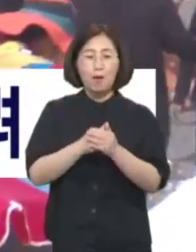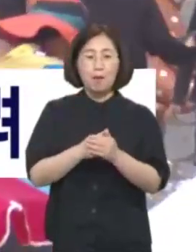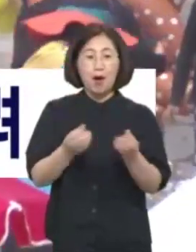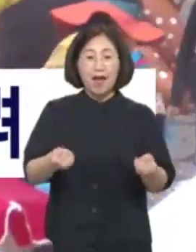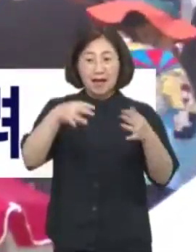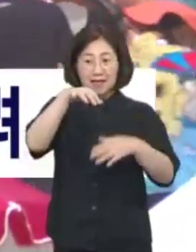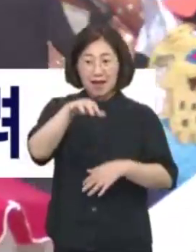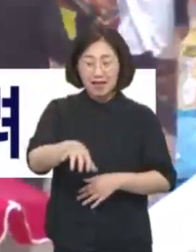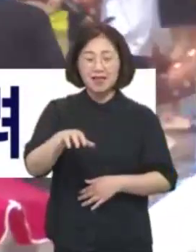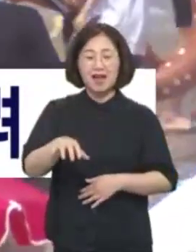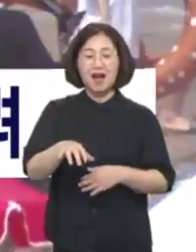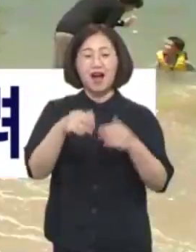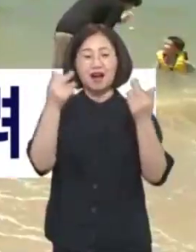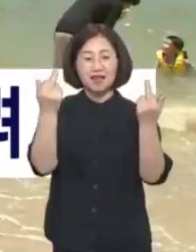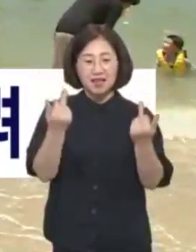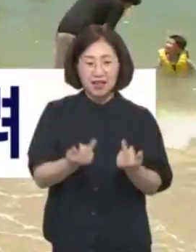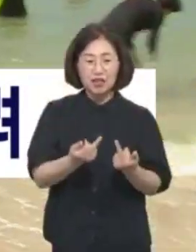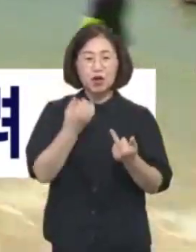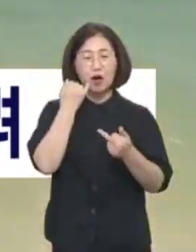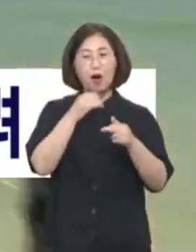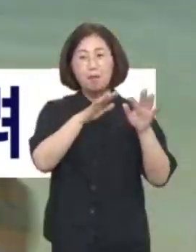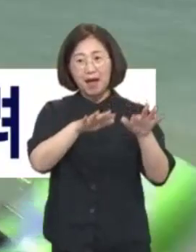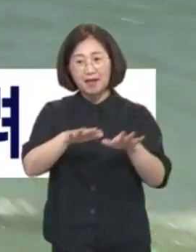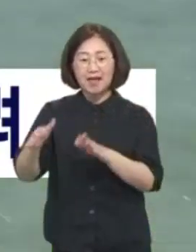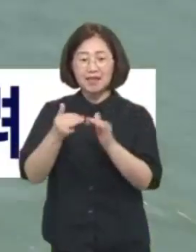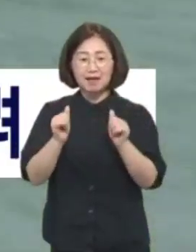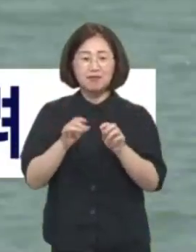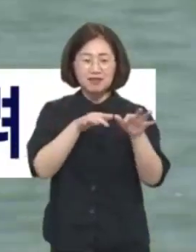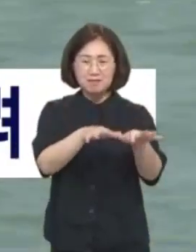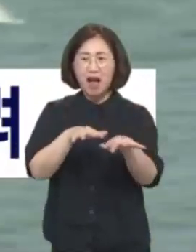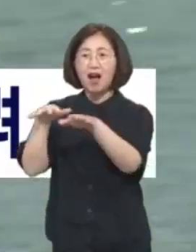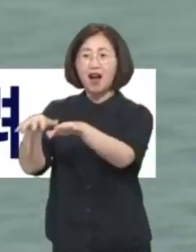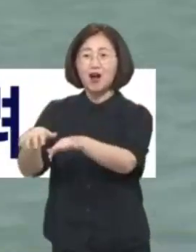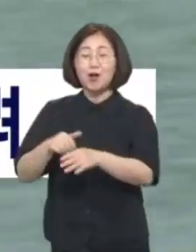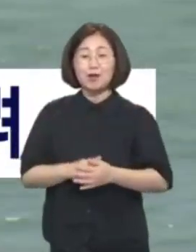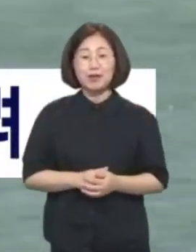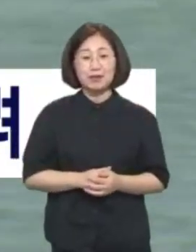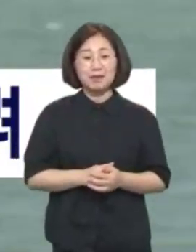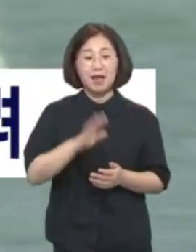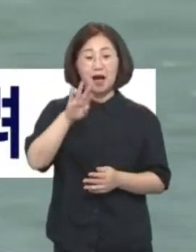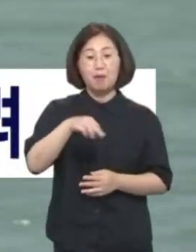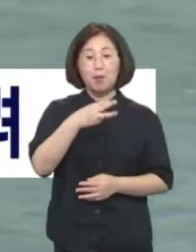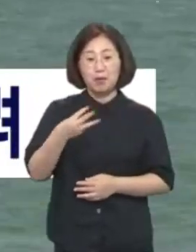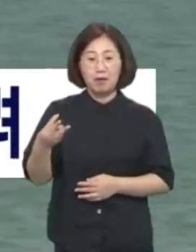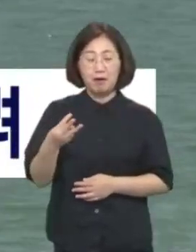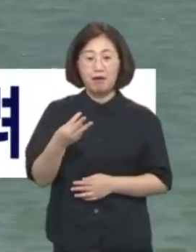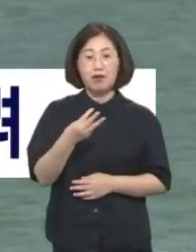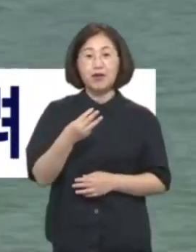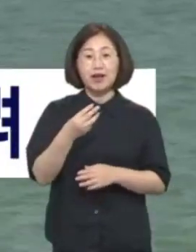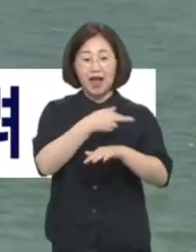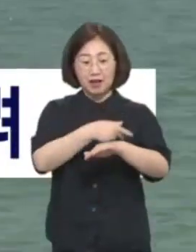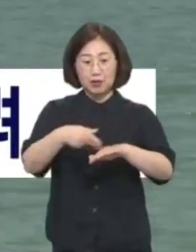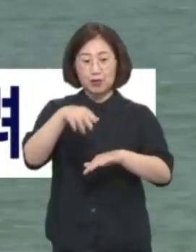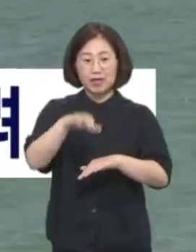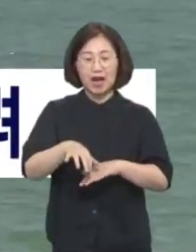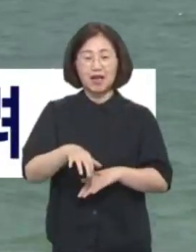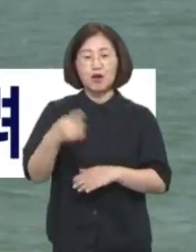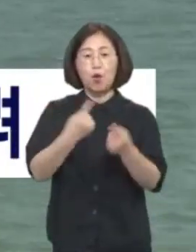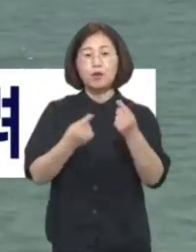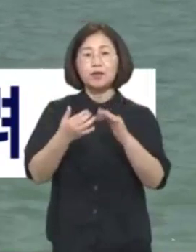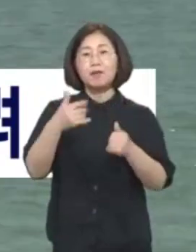서해안 해수욕장, 산 계곡 하천에 피서객들이 몰렸습니다. 서해안 최대 보령 대천 해수욕장에는 9만여 명의